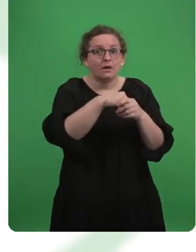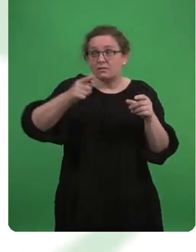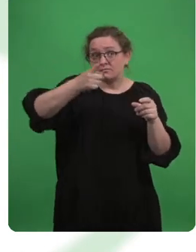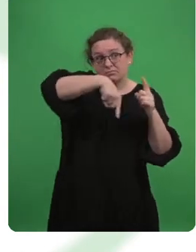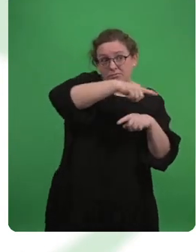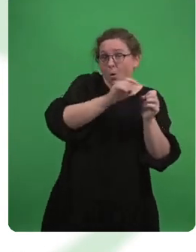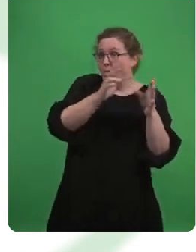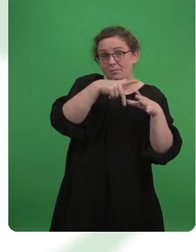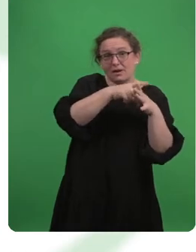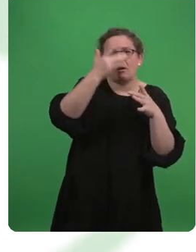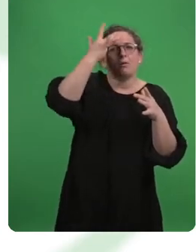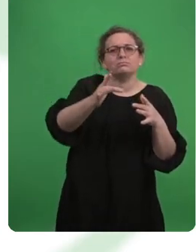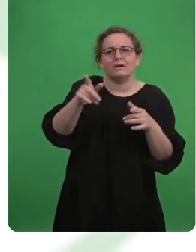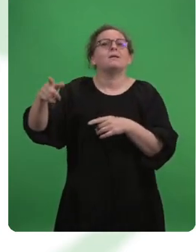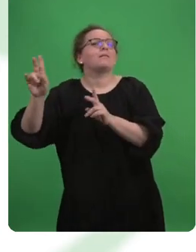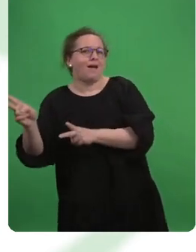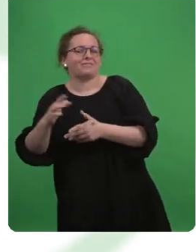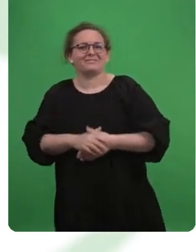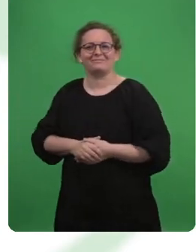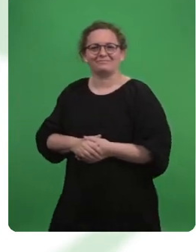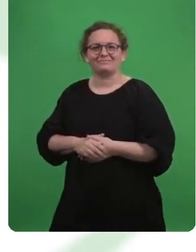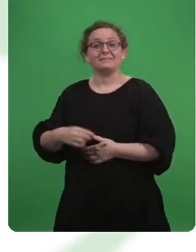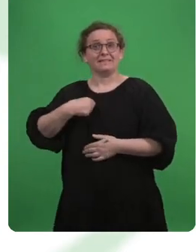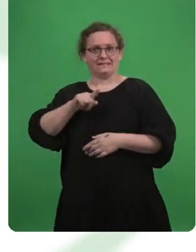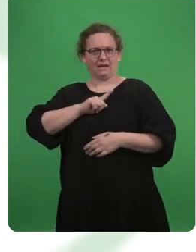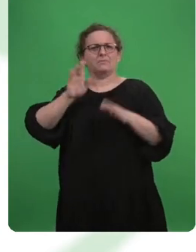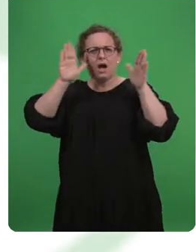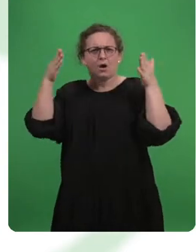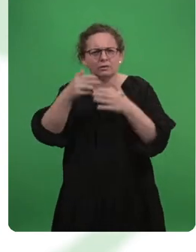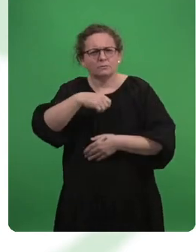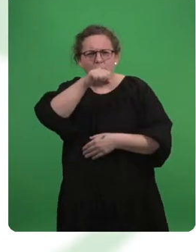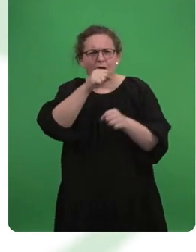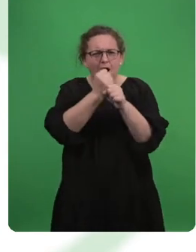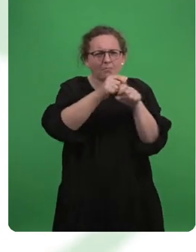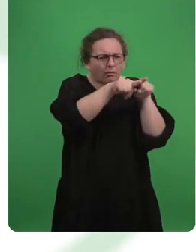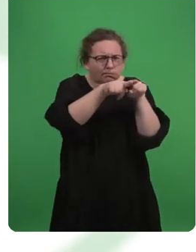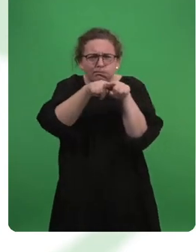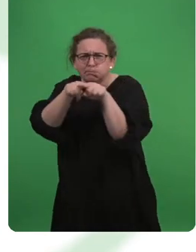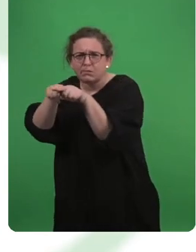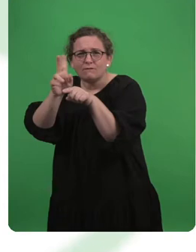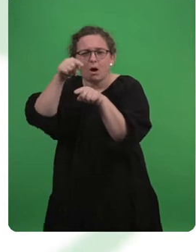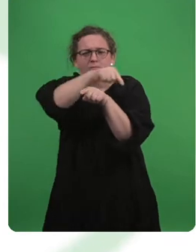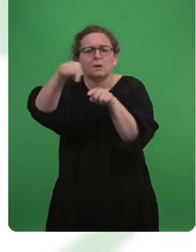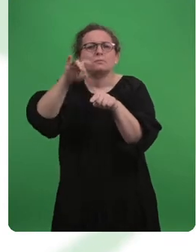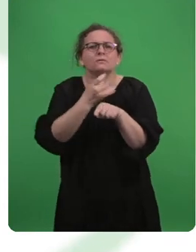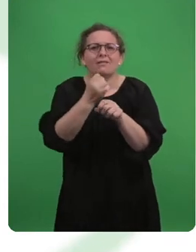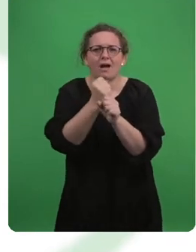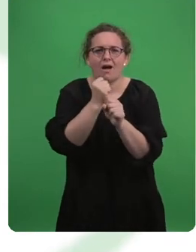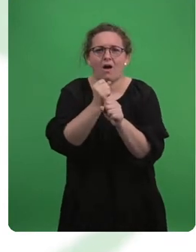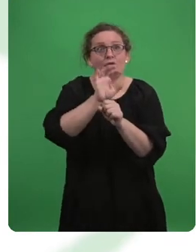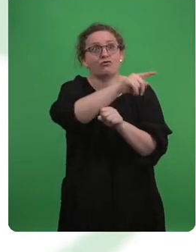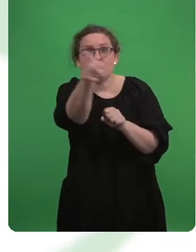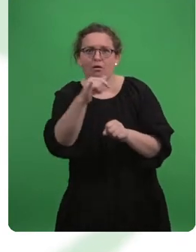ohne Behinderung nicht mitbringen. Ich bin Autistin. Ich mag repetitive Tätigkeiten, wo